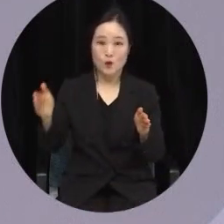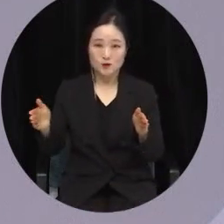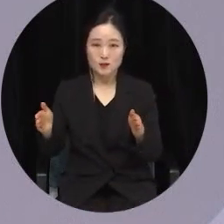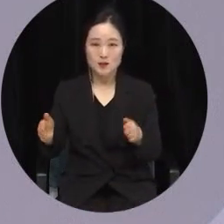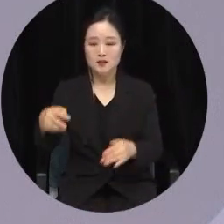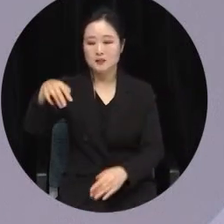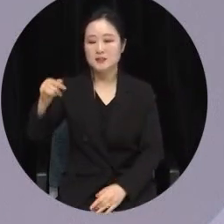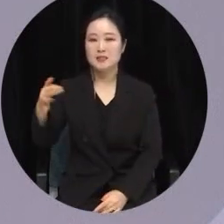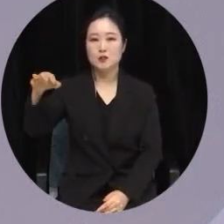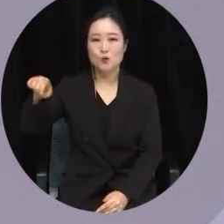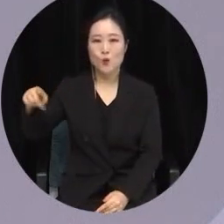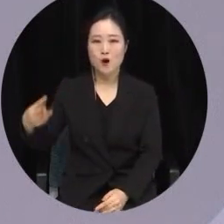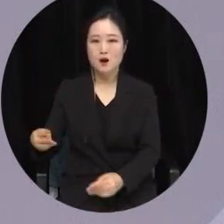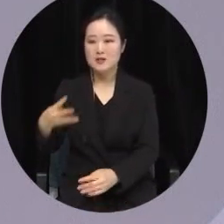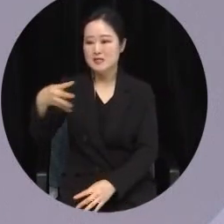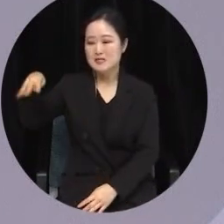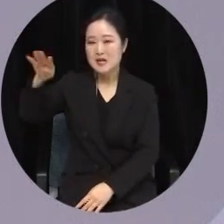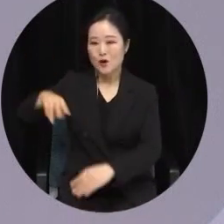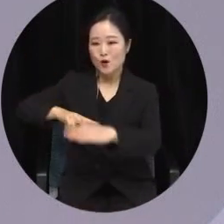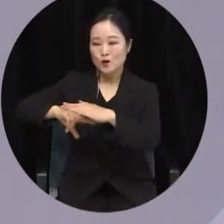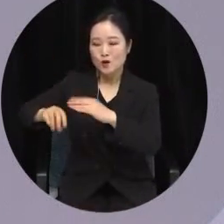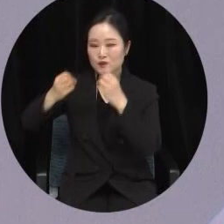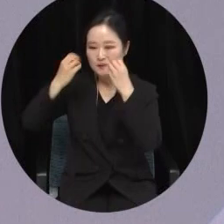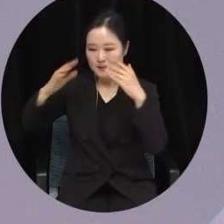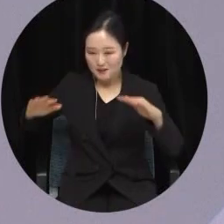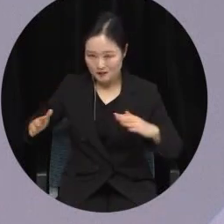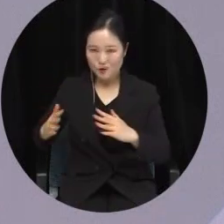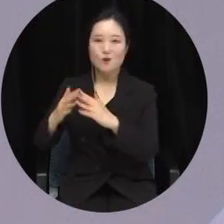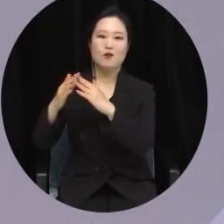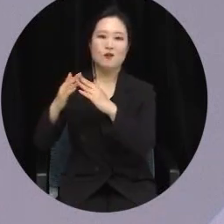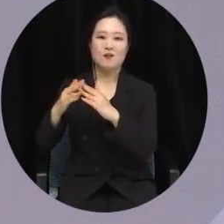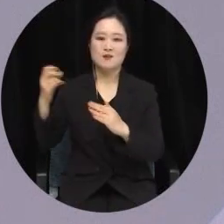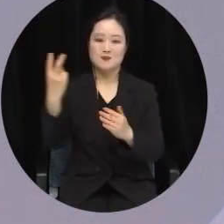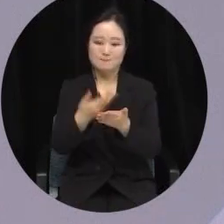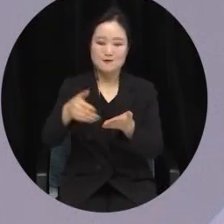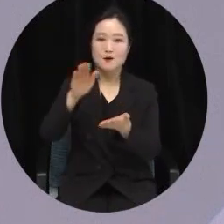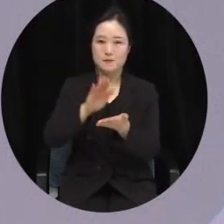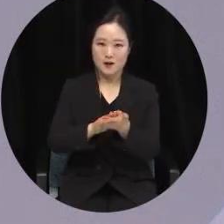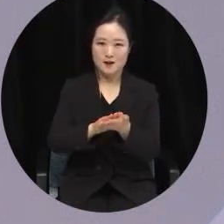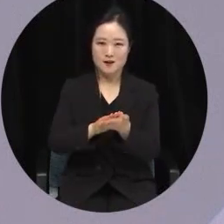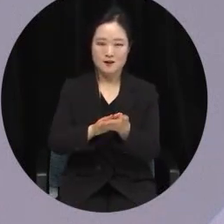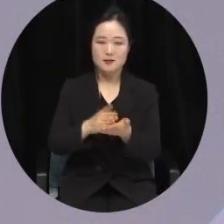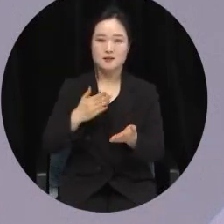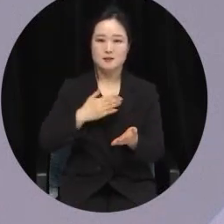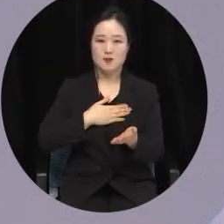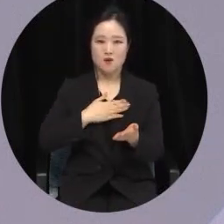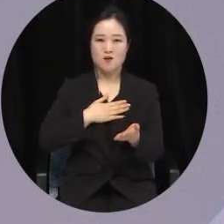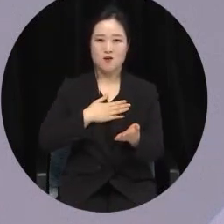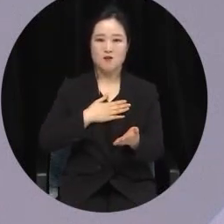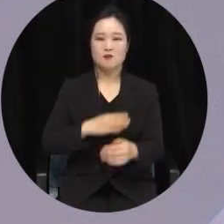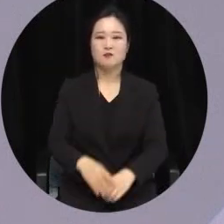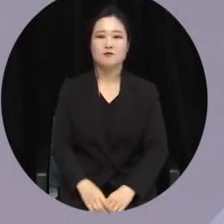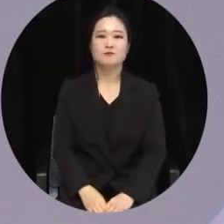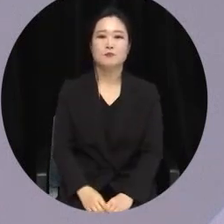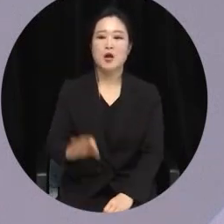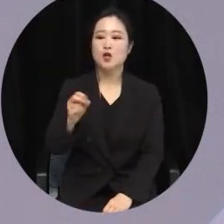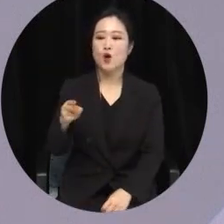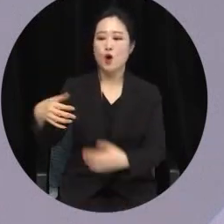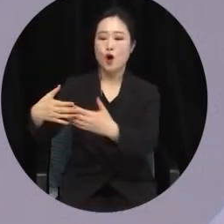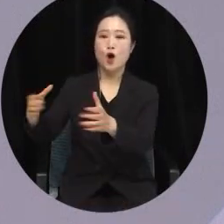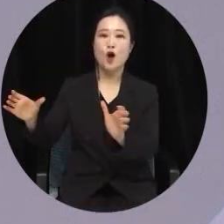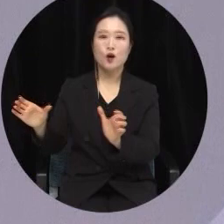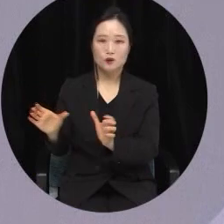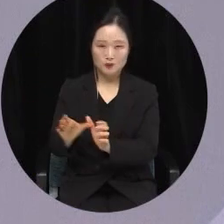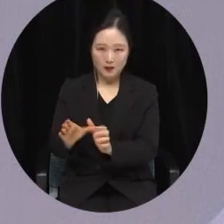신설, 재개발 재건축, 기호 2번 오경훈, 집권 여당의